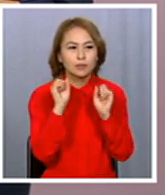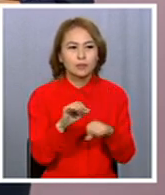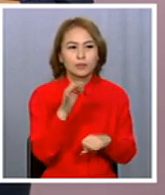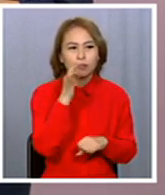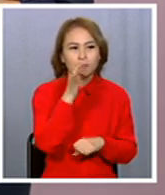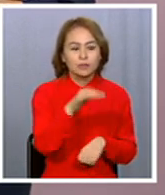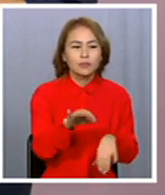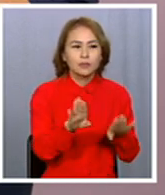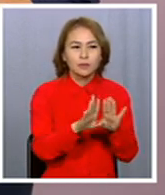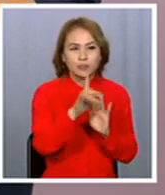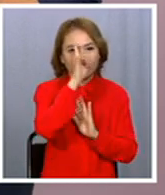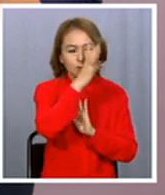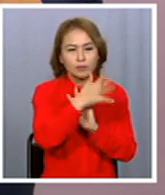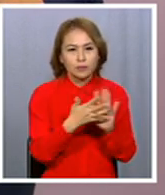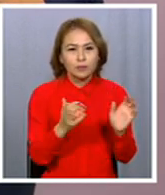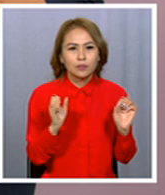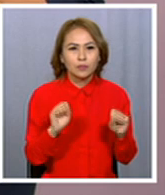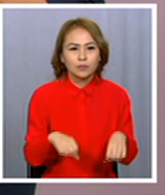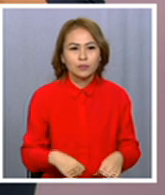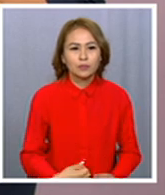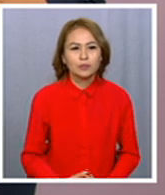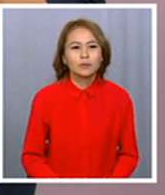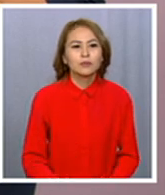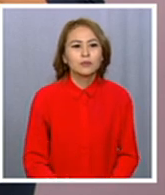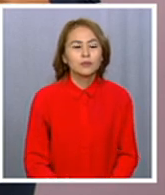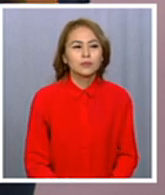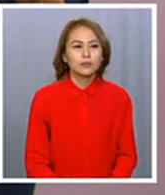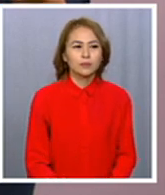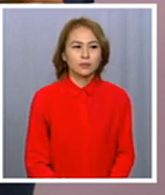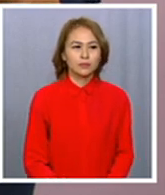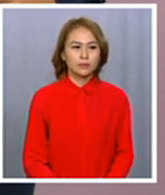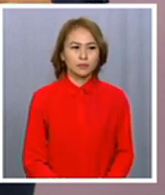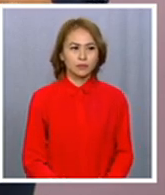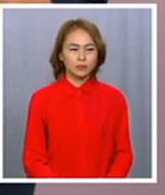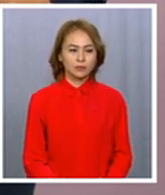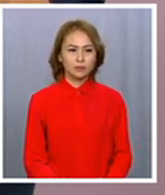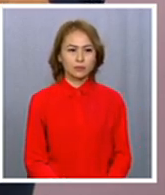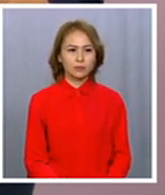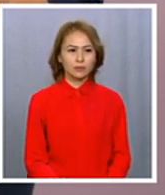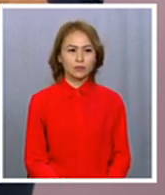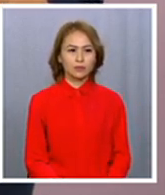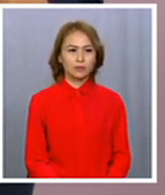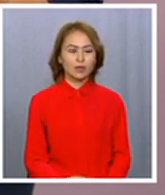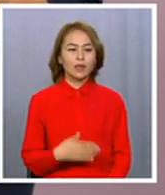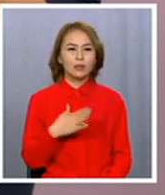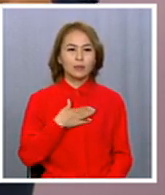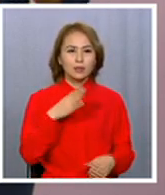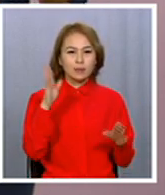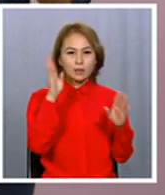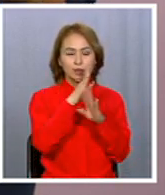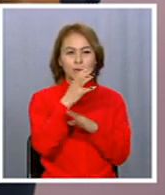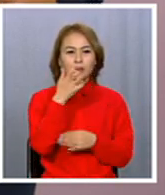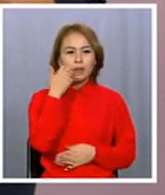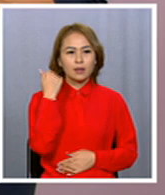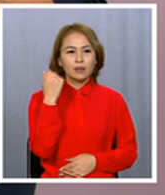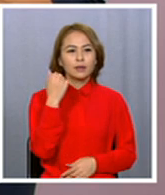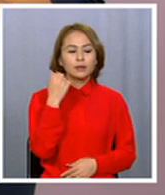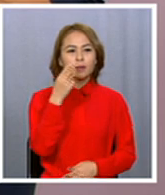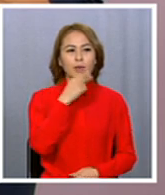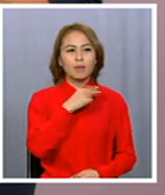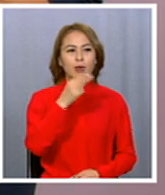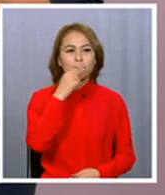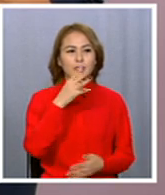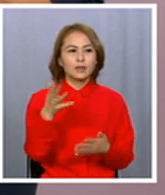алады дегенді қалай түсінуге болады? Яғни біз табиғат арқылы тамағымызды